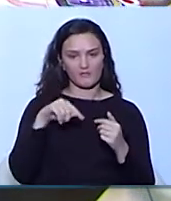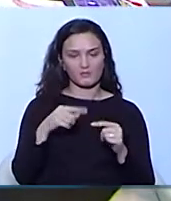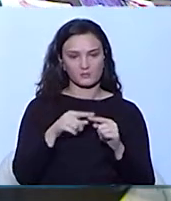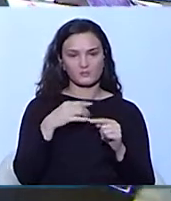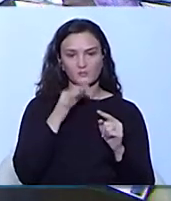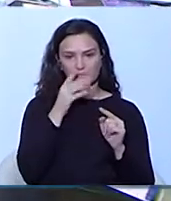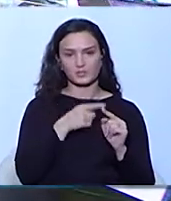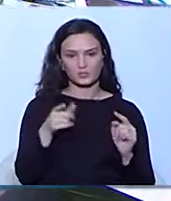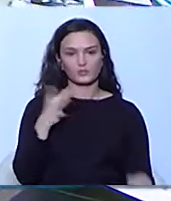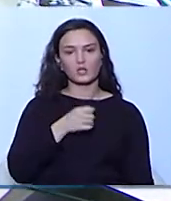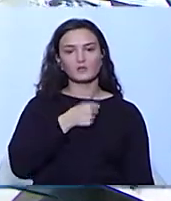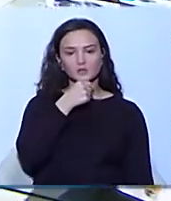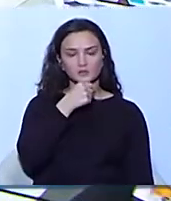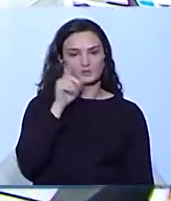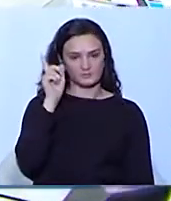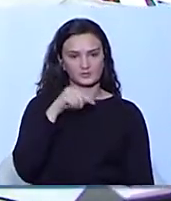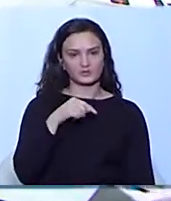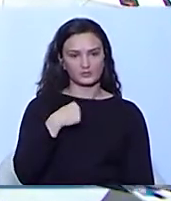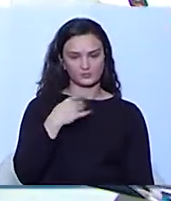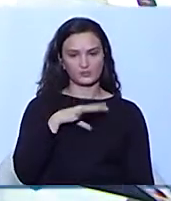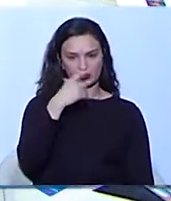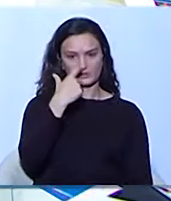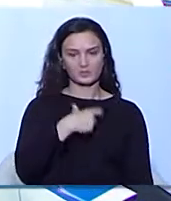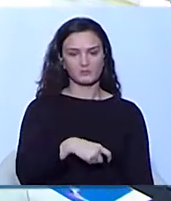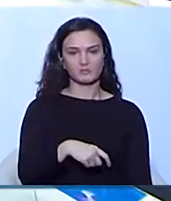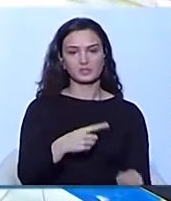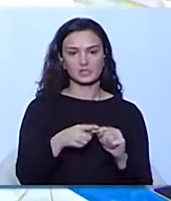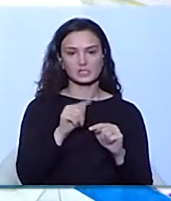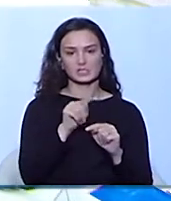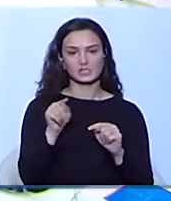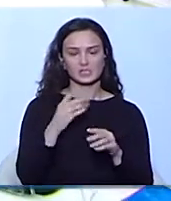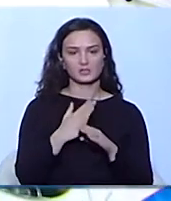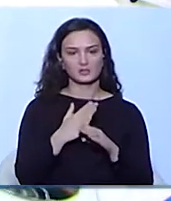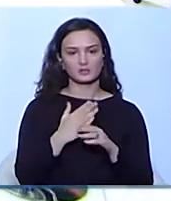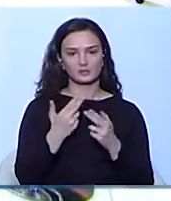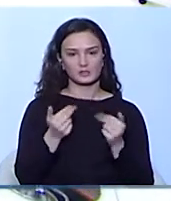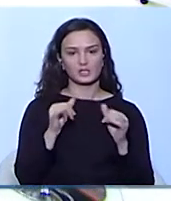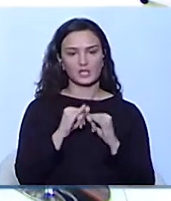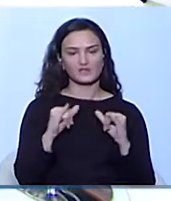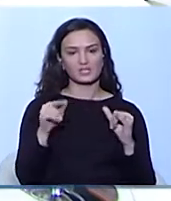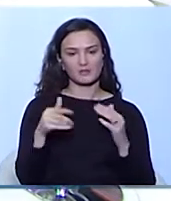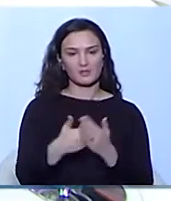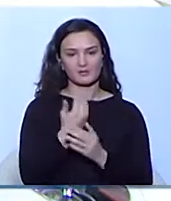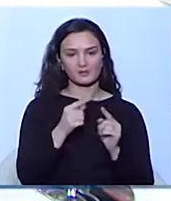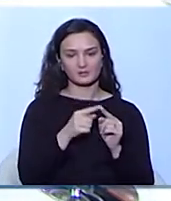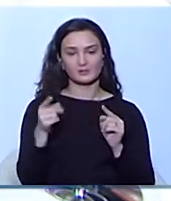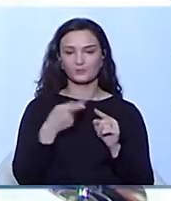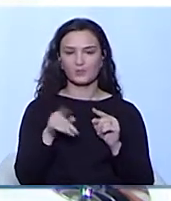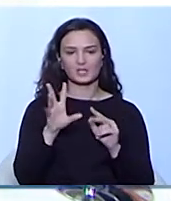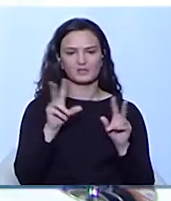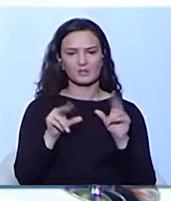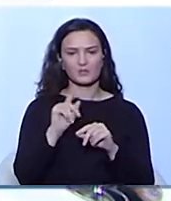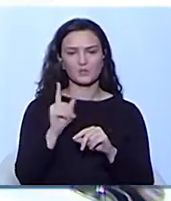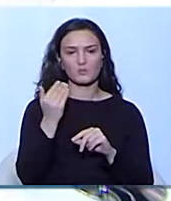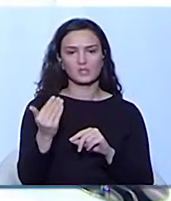ხო ეს პერიოდი უკვე გავიზარდეთ და ვფორმირდით სრულყოფილ ადამიანებად, ისინი არიან ცხადია განვითარების ეტაპზე და არ ითვლება, რომ